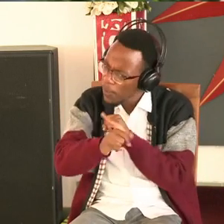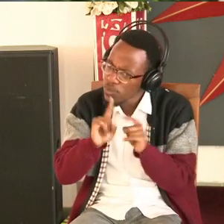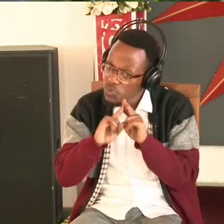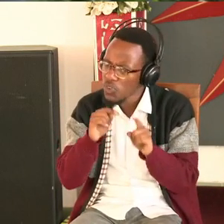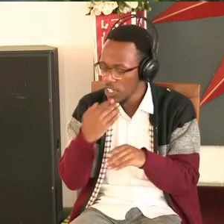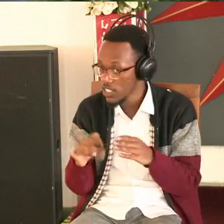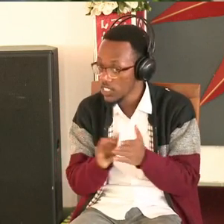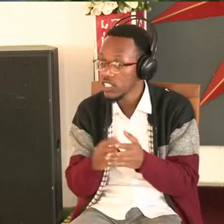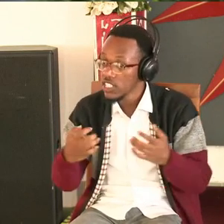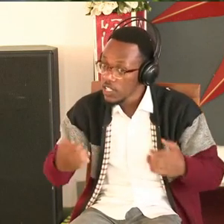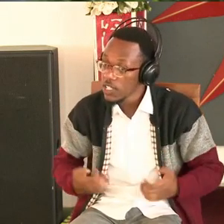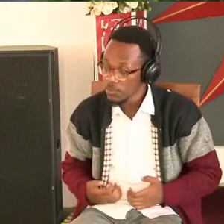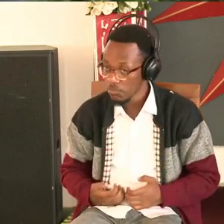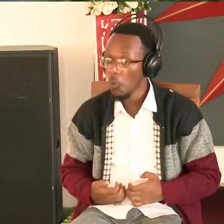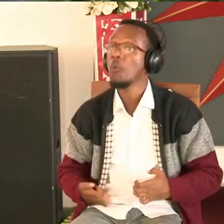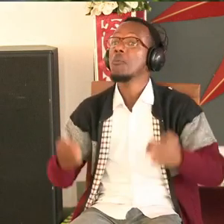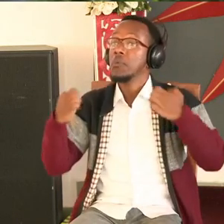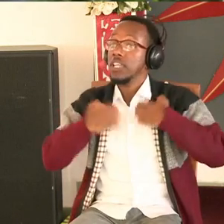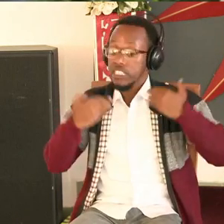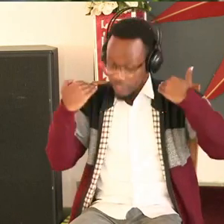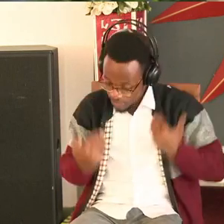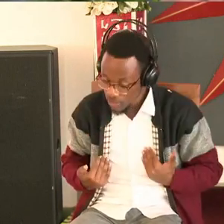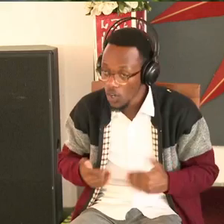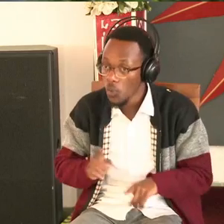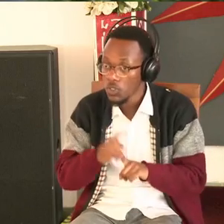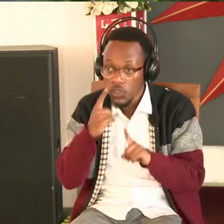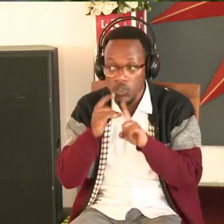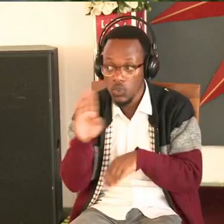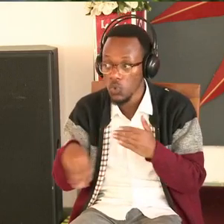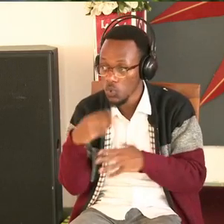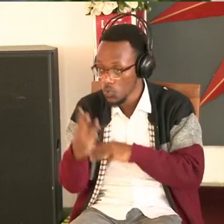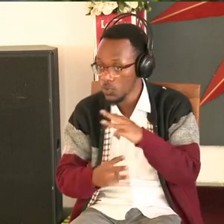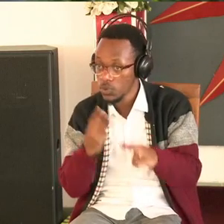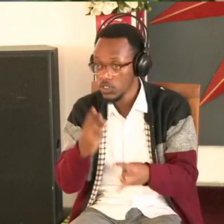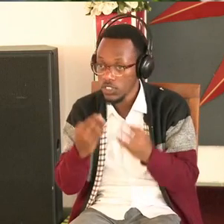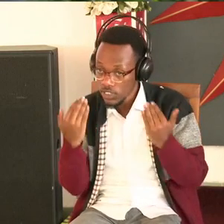munsi kandi noneho uyu munsi iyo turebye mu isi yose